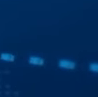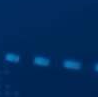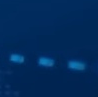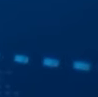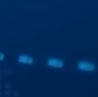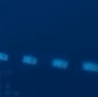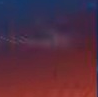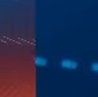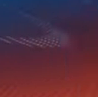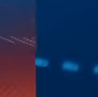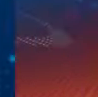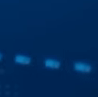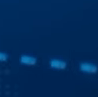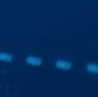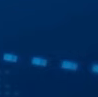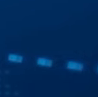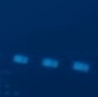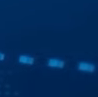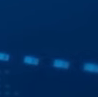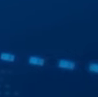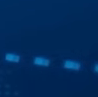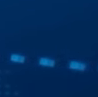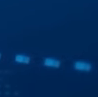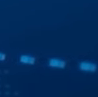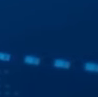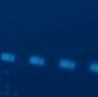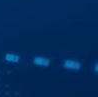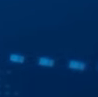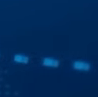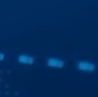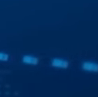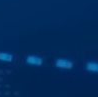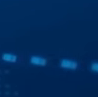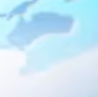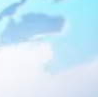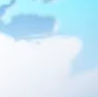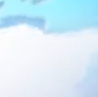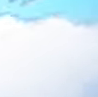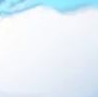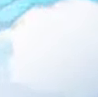36 тиенов. Китайский юань 52 тенге 86 тиенов.